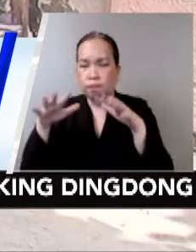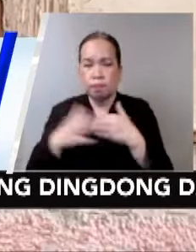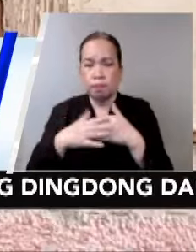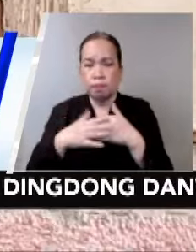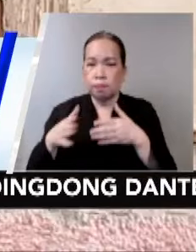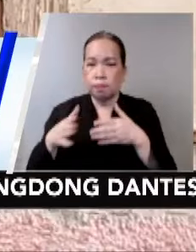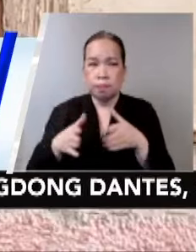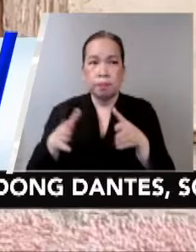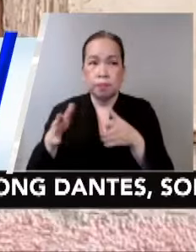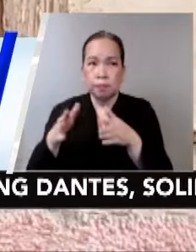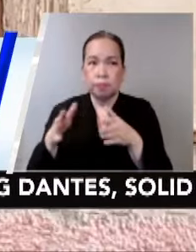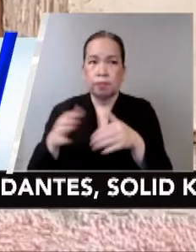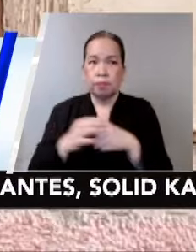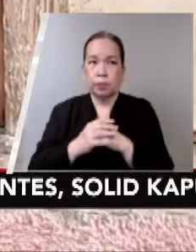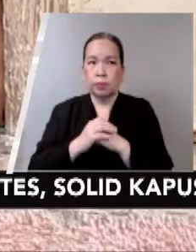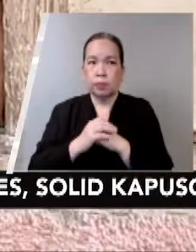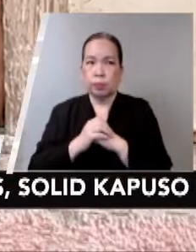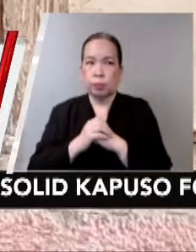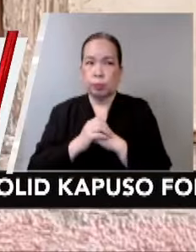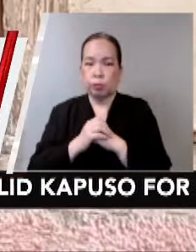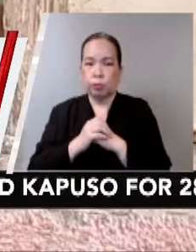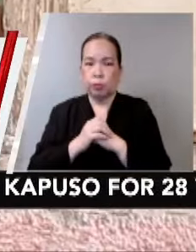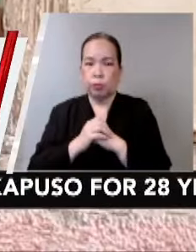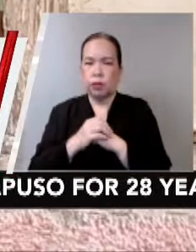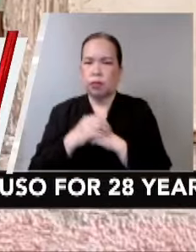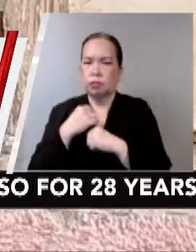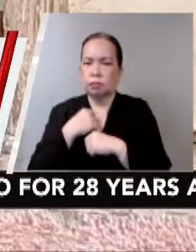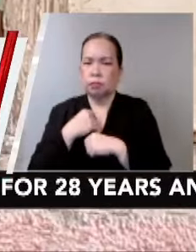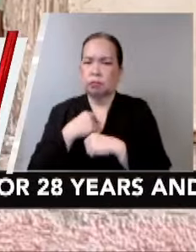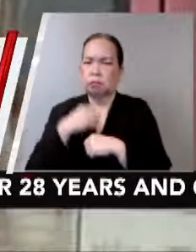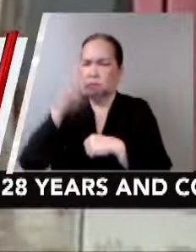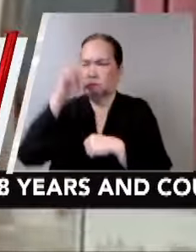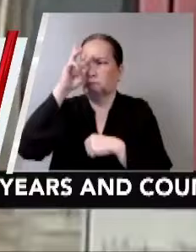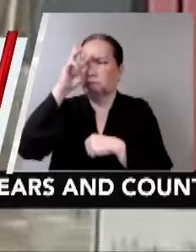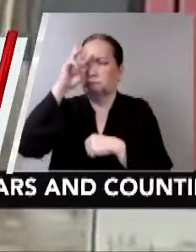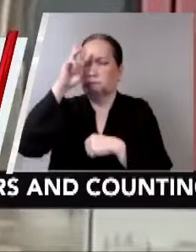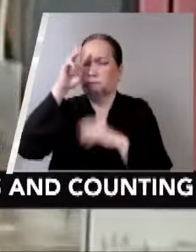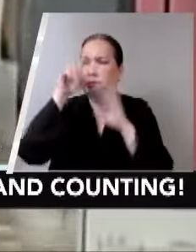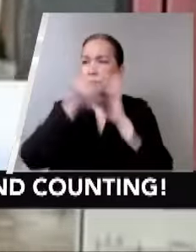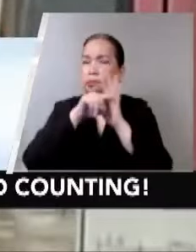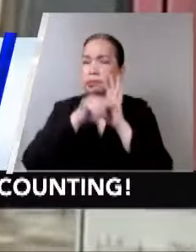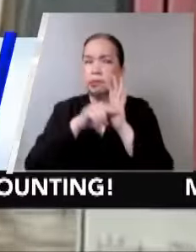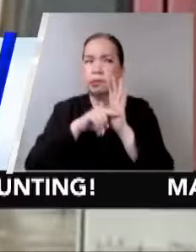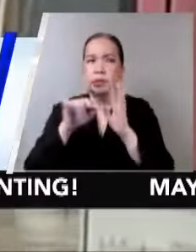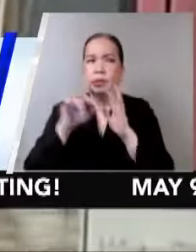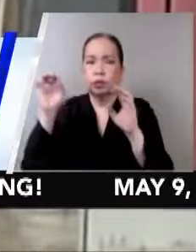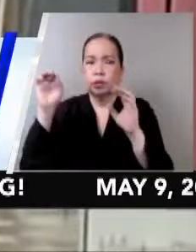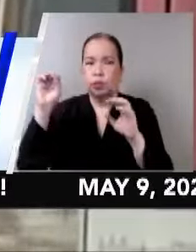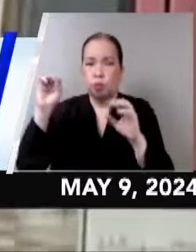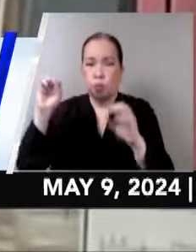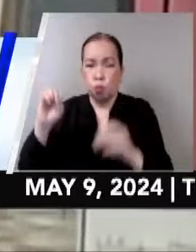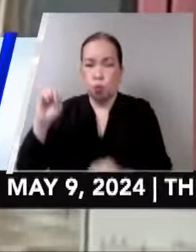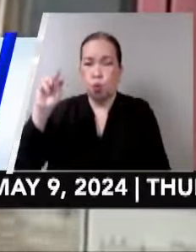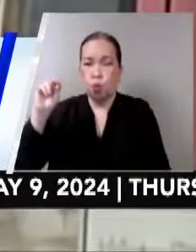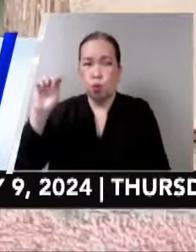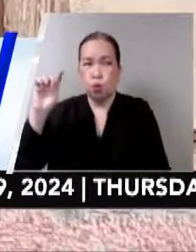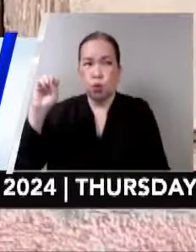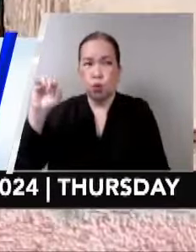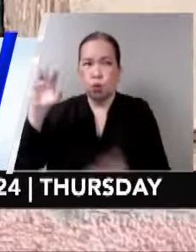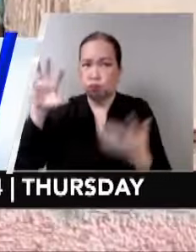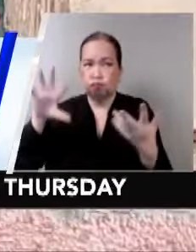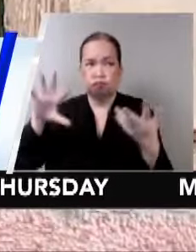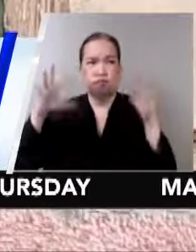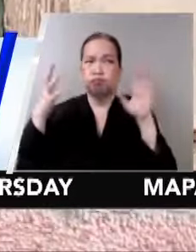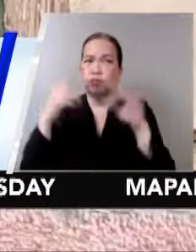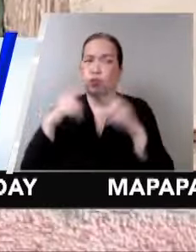Malanday. Iniisip namin yung katulad nung Undoy. Nung Undoy, doon pa po kami sa kabila na